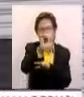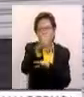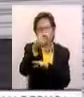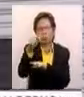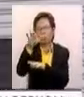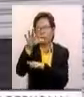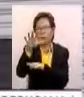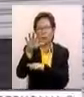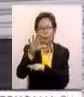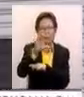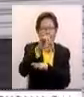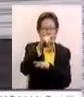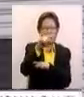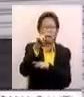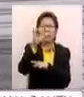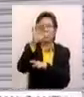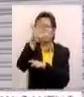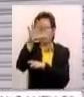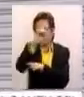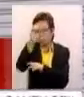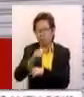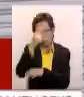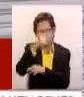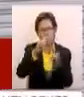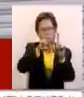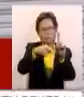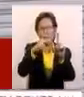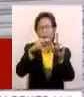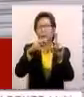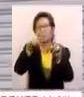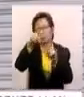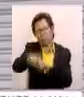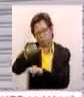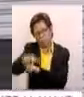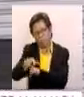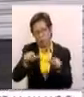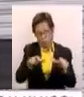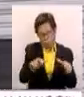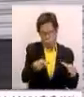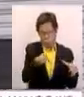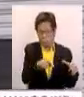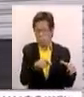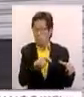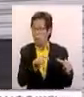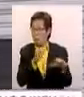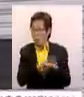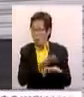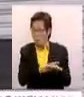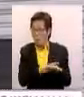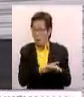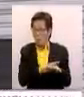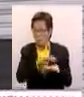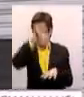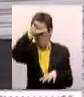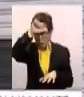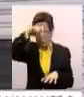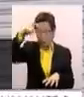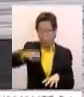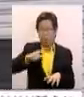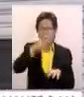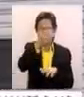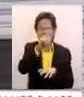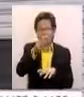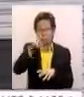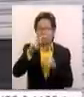10.5% untuk setiap 100,000 penduduk. Justru, golongan yang berisiko tinggi harus mempunyai